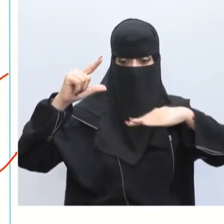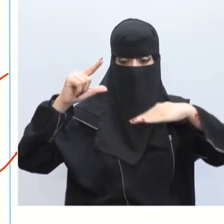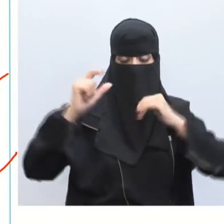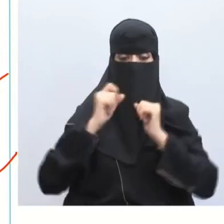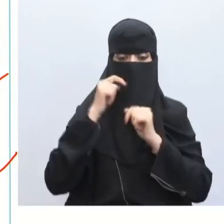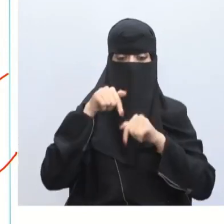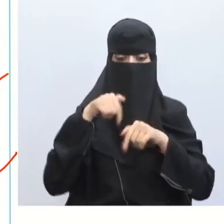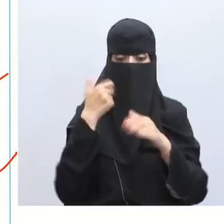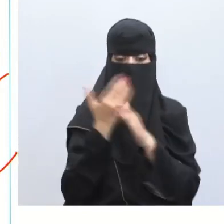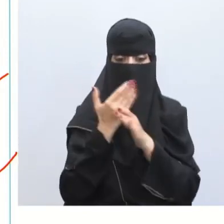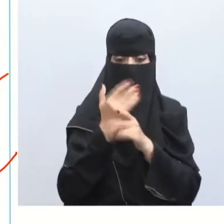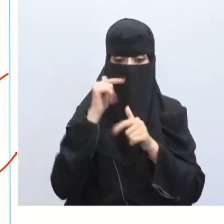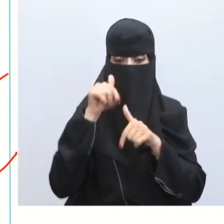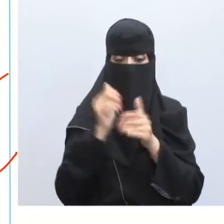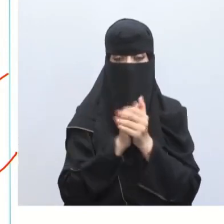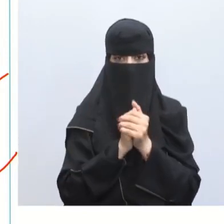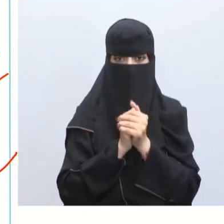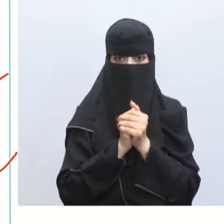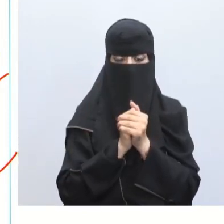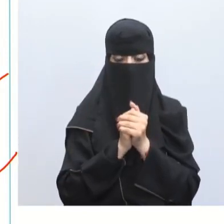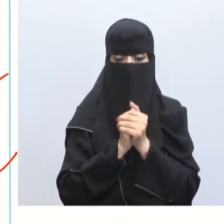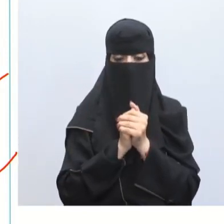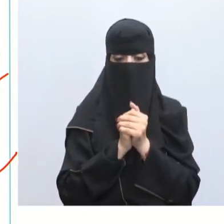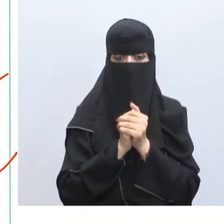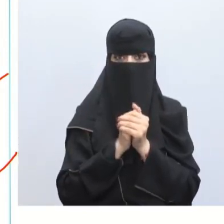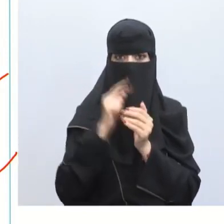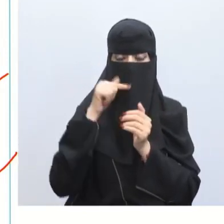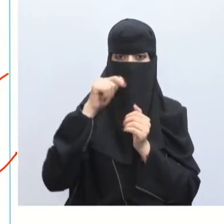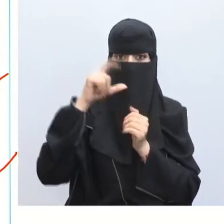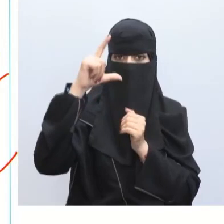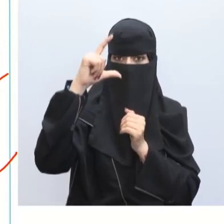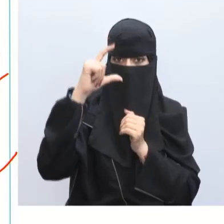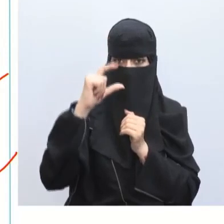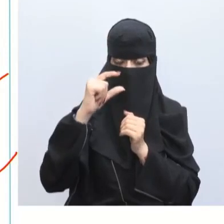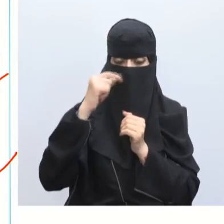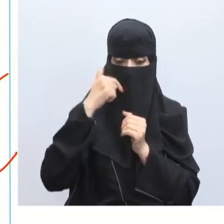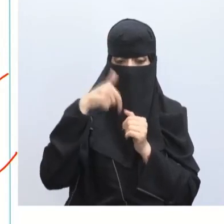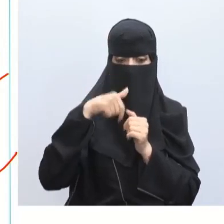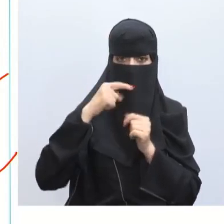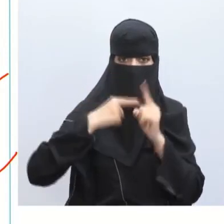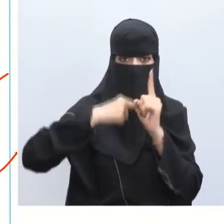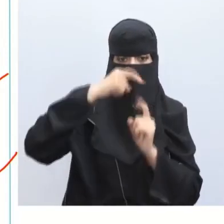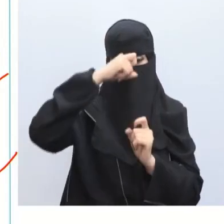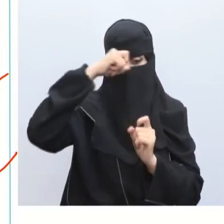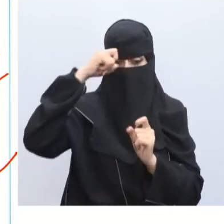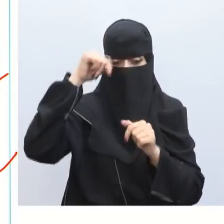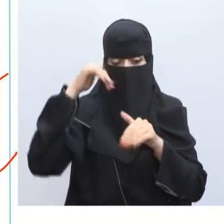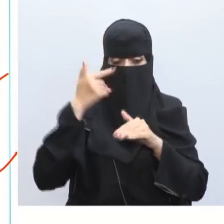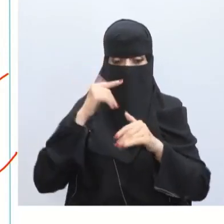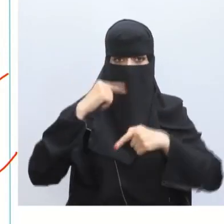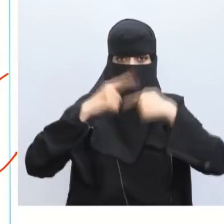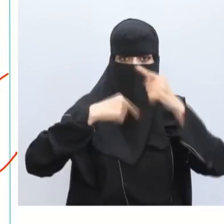البحر من العوامل الارتفاع عن مستوى سطح البحر تنخفض درجه